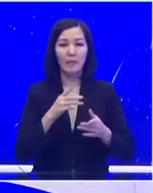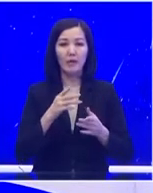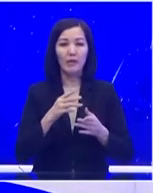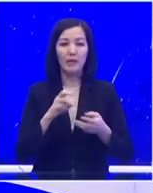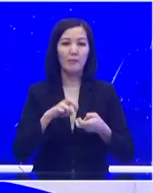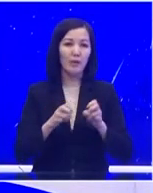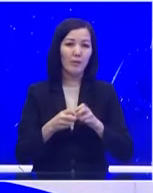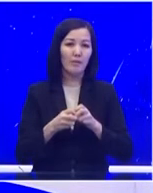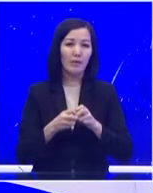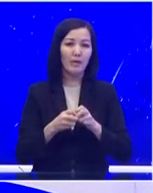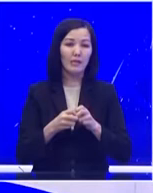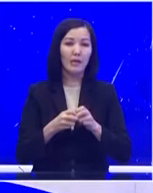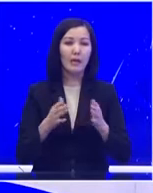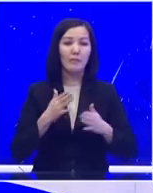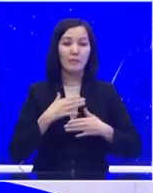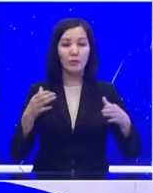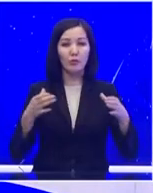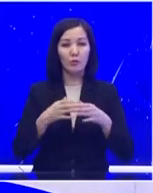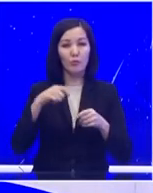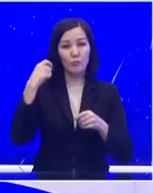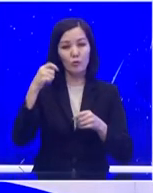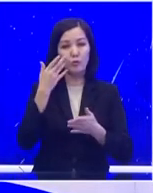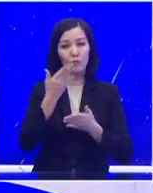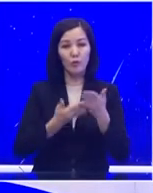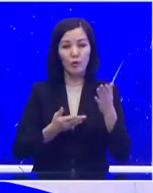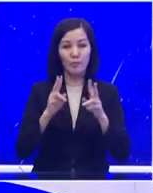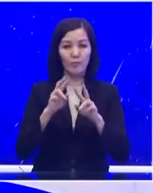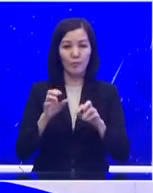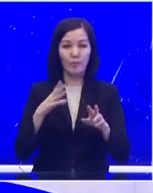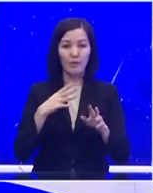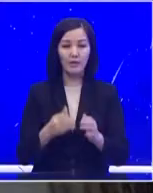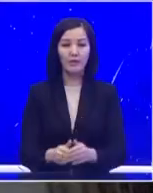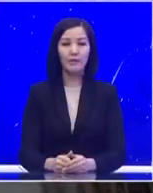өзекті мәселелерді әріптесім Елдана Серікбайқызы сарлап көрді.